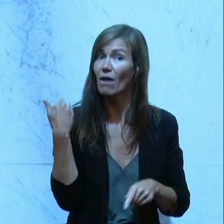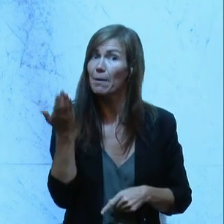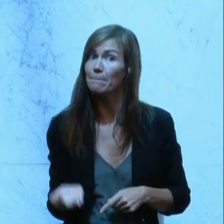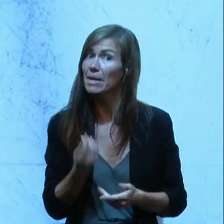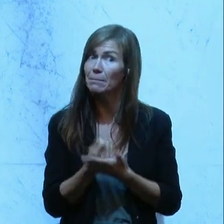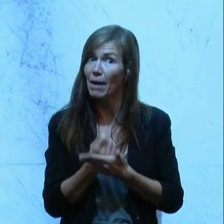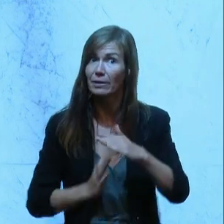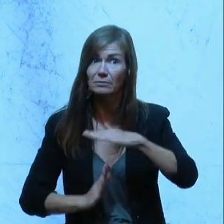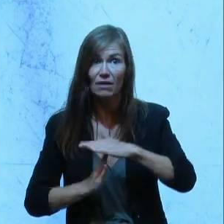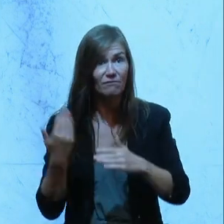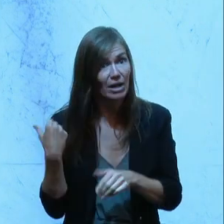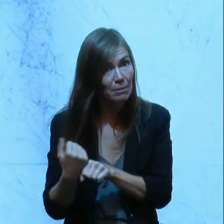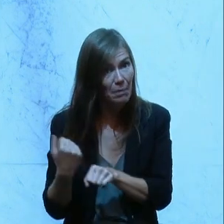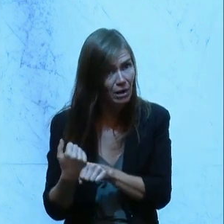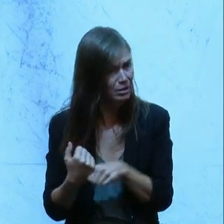klären Sie das den Mieterinnen und Mietern dort.